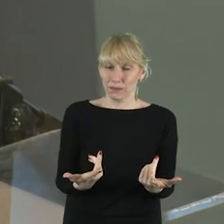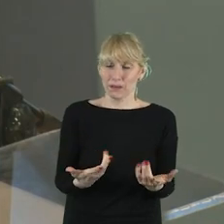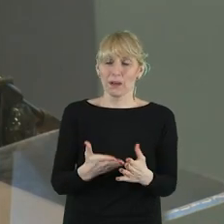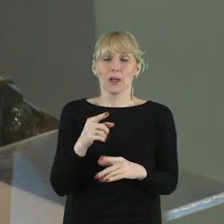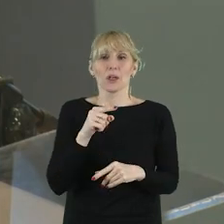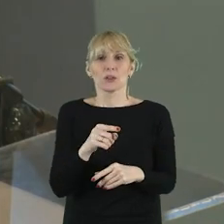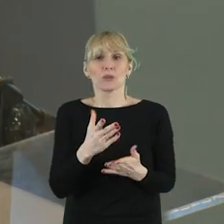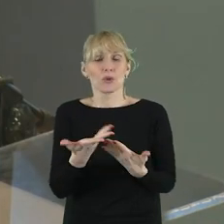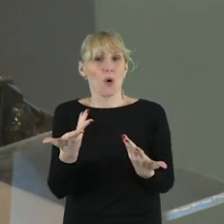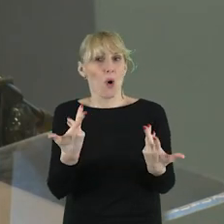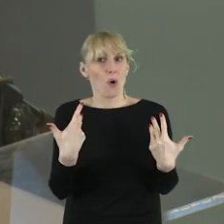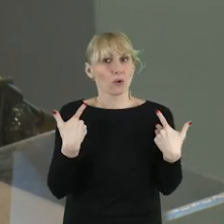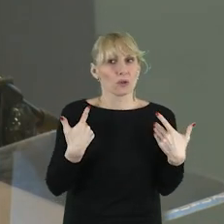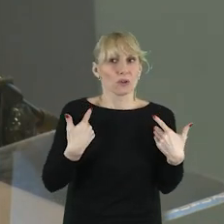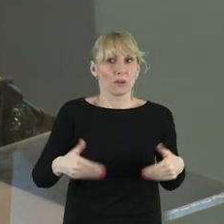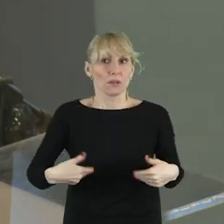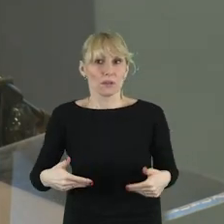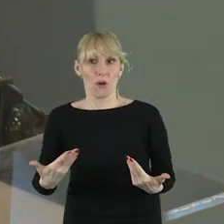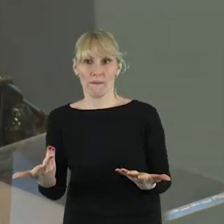nie jest.